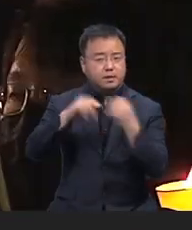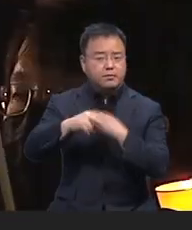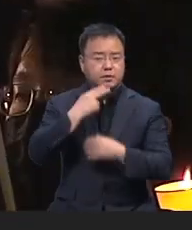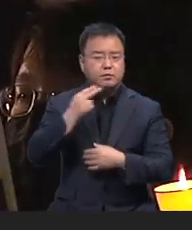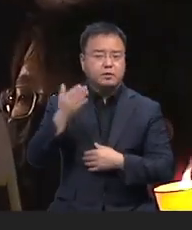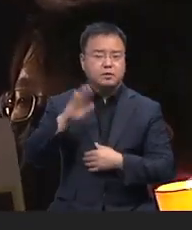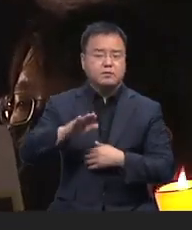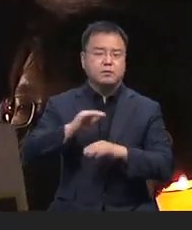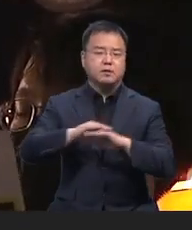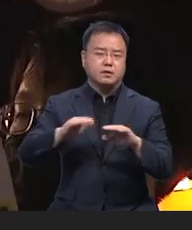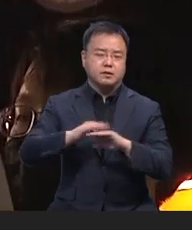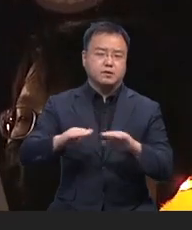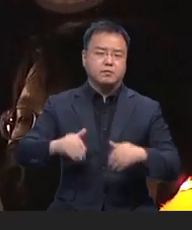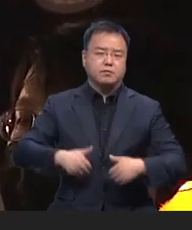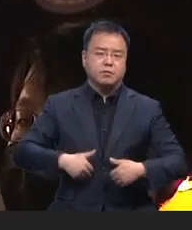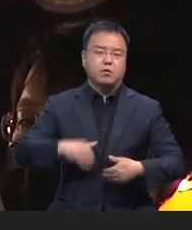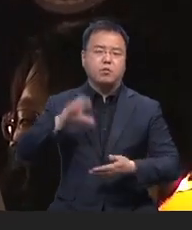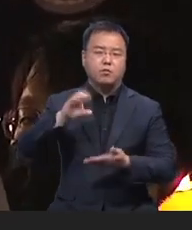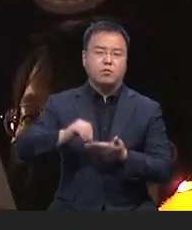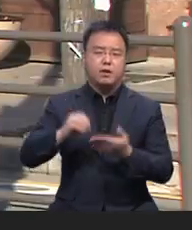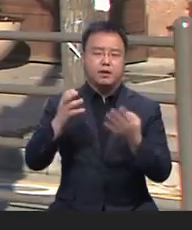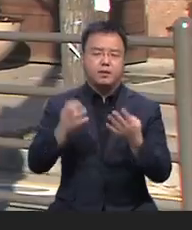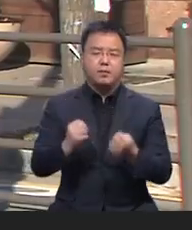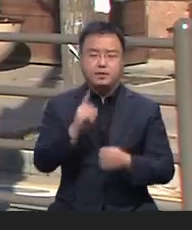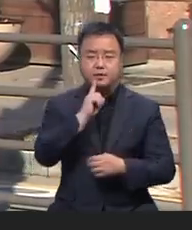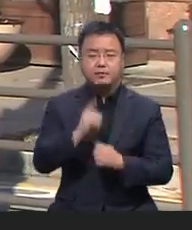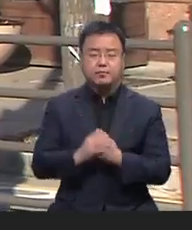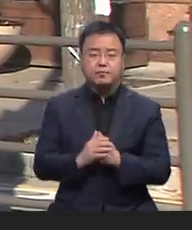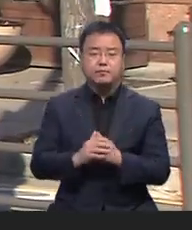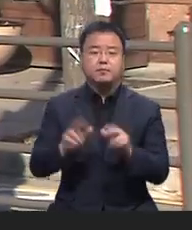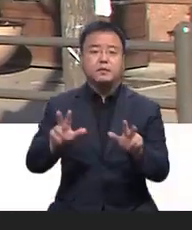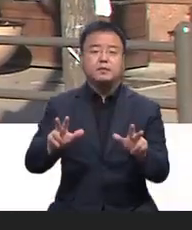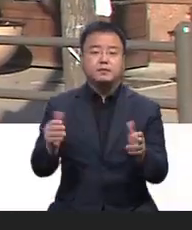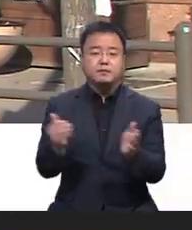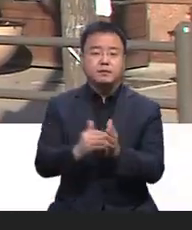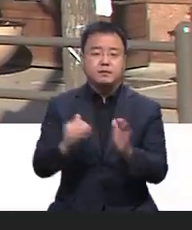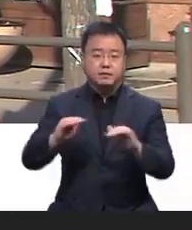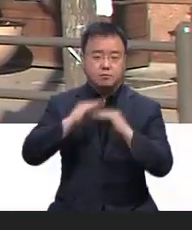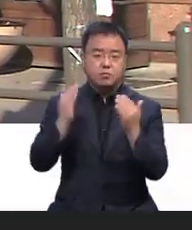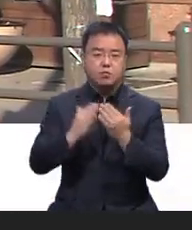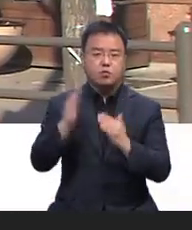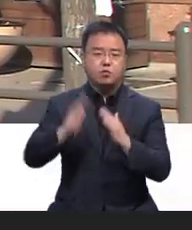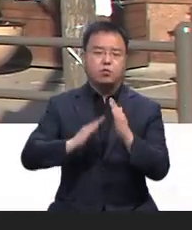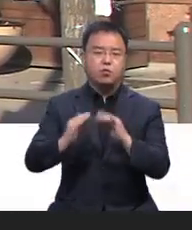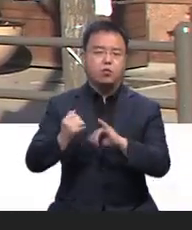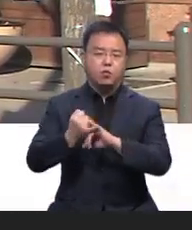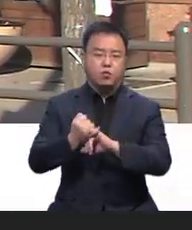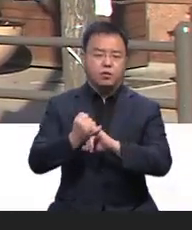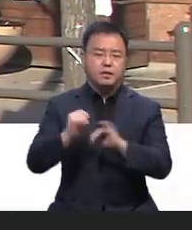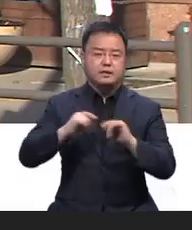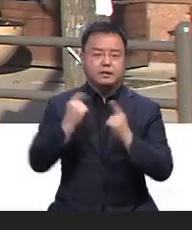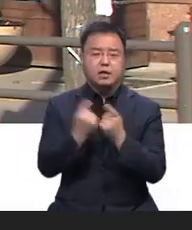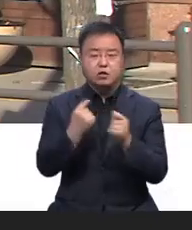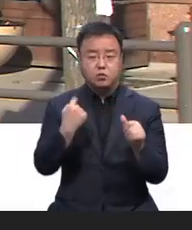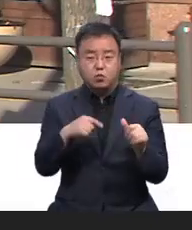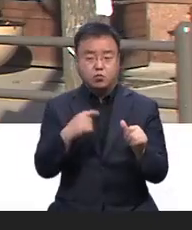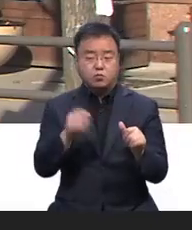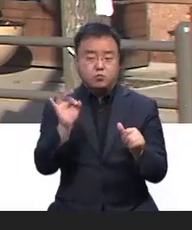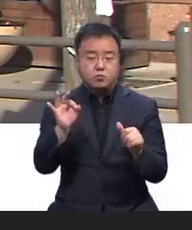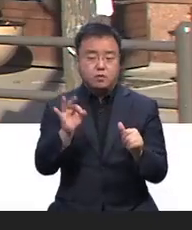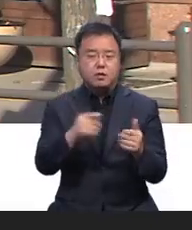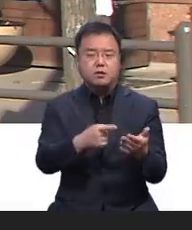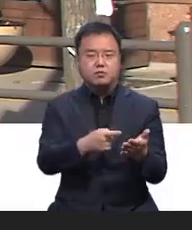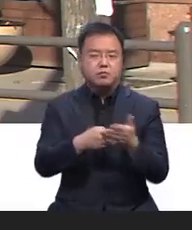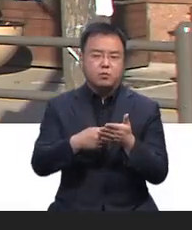과제가 많다는 것은 확인됐습니다. 지금까지는 모든 공약을 뭐 사교육비 절감을 시켜주겠다라는 식으로